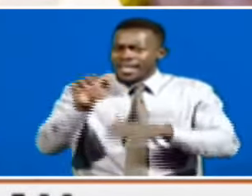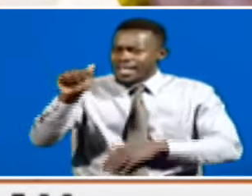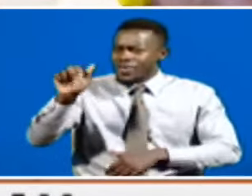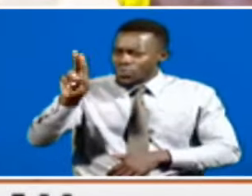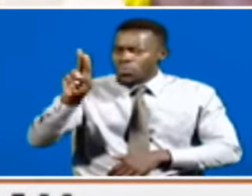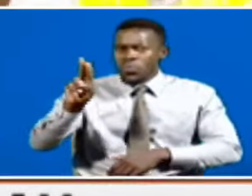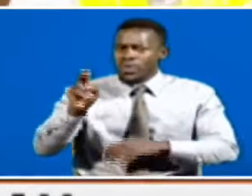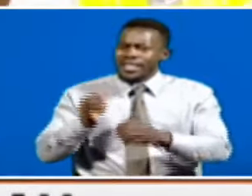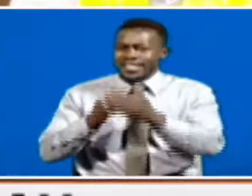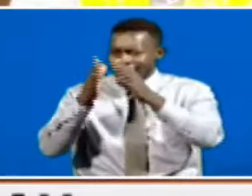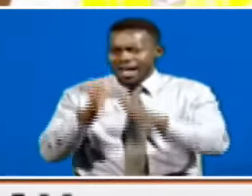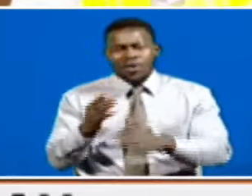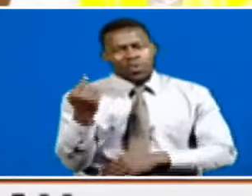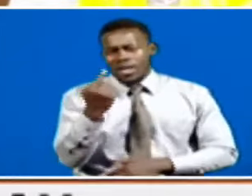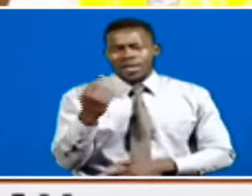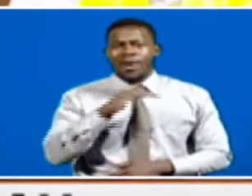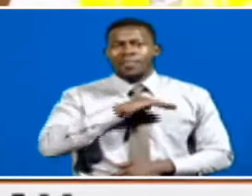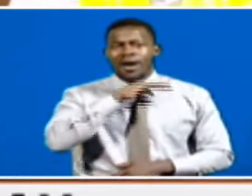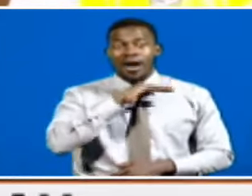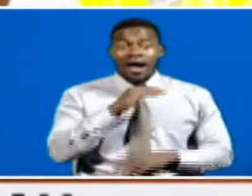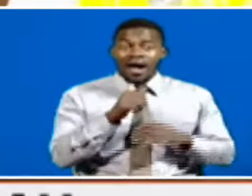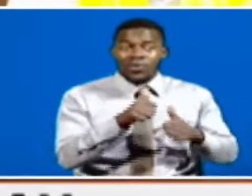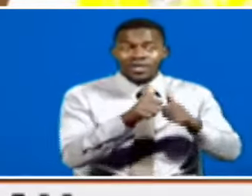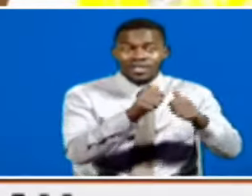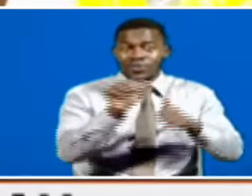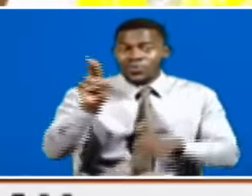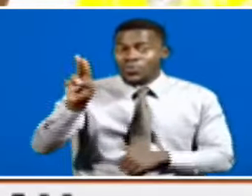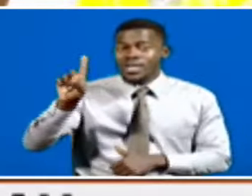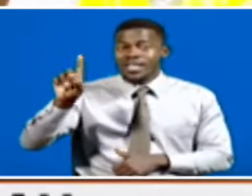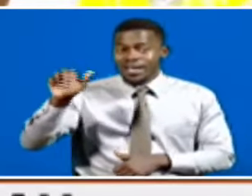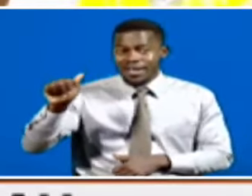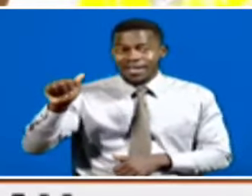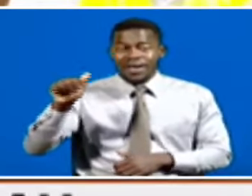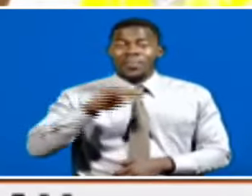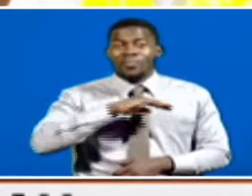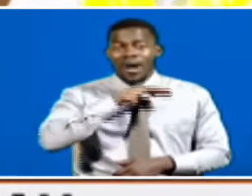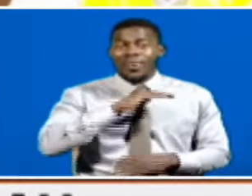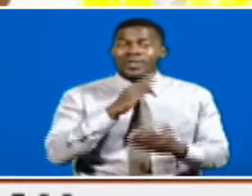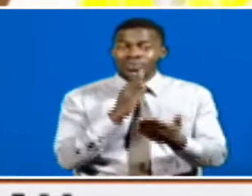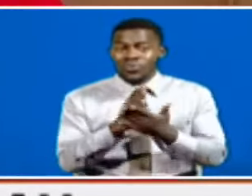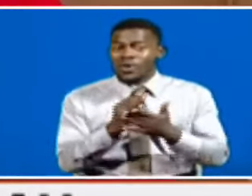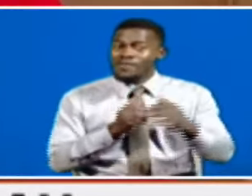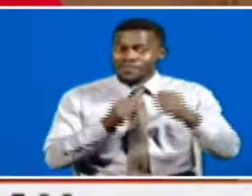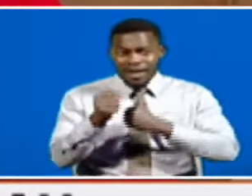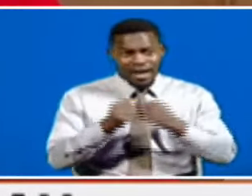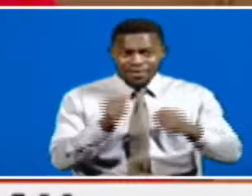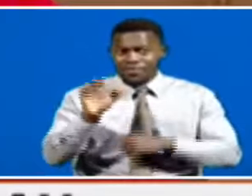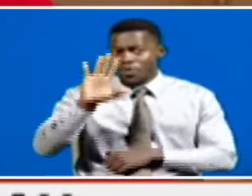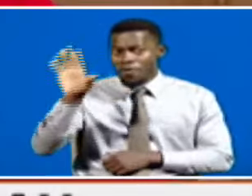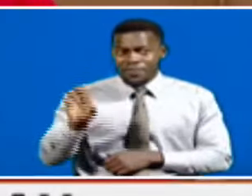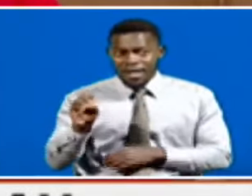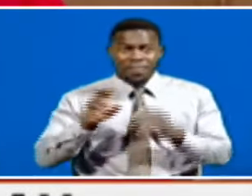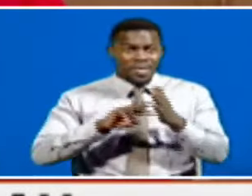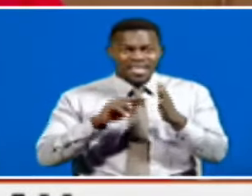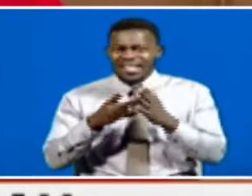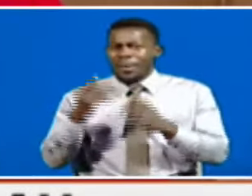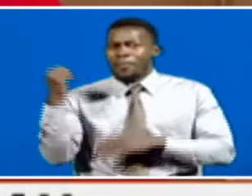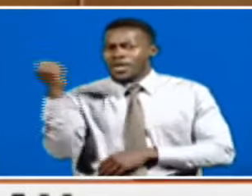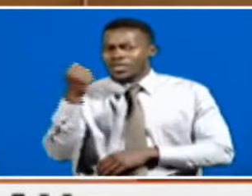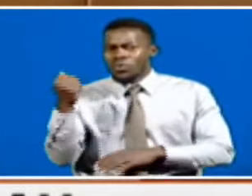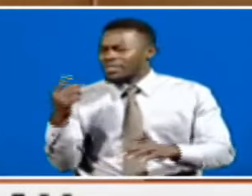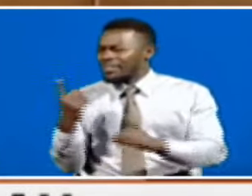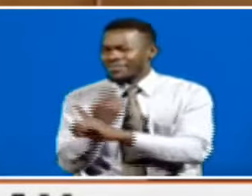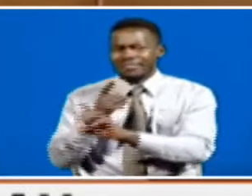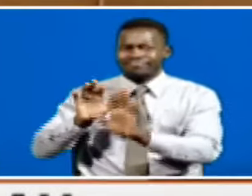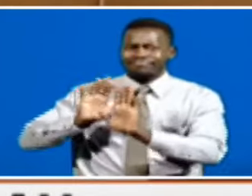than Raila Amolo Odinga. Kulingana na UDA, Odinga ameipigania Afrika, na hivyo kuna haja ya kuweka tofauti zao kando na kumunga